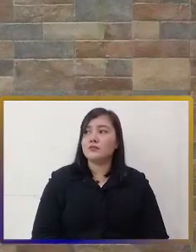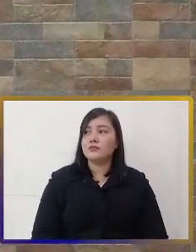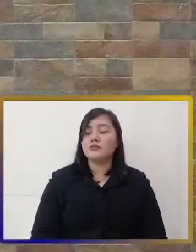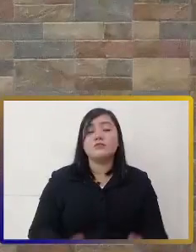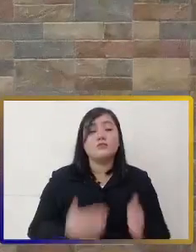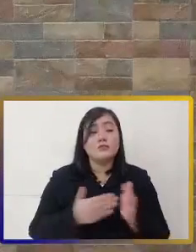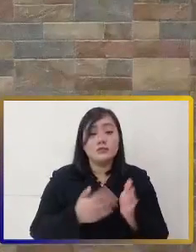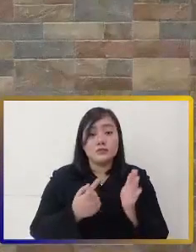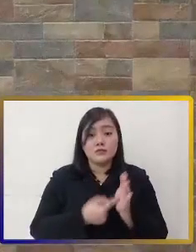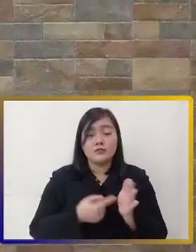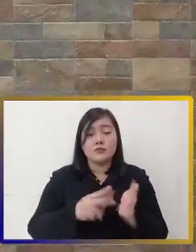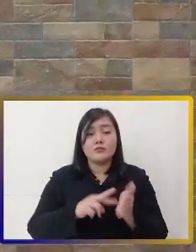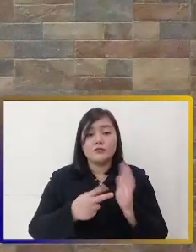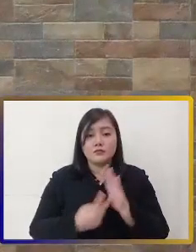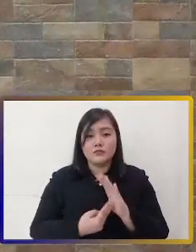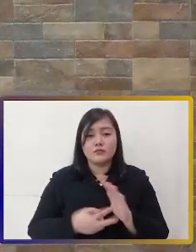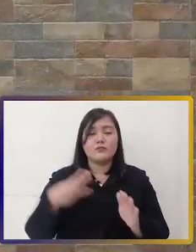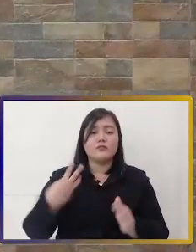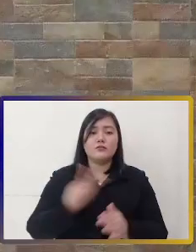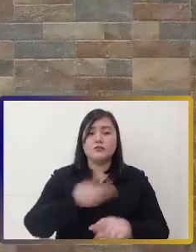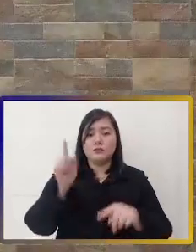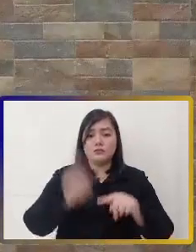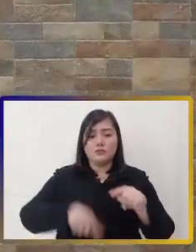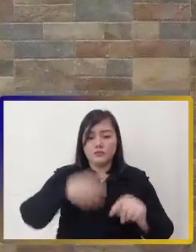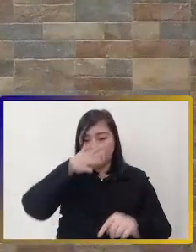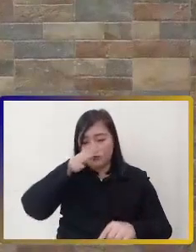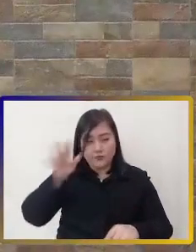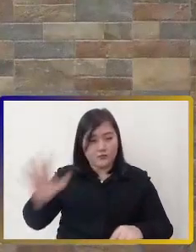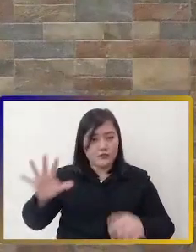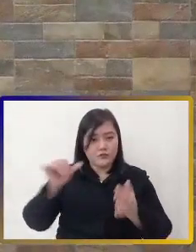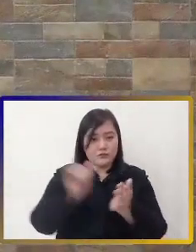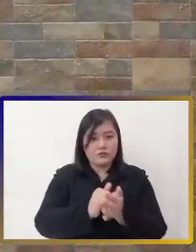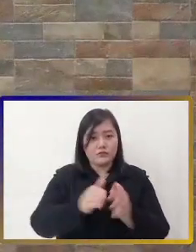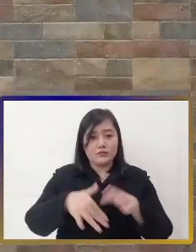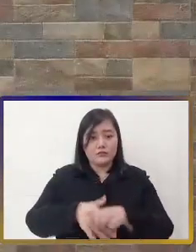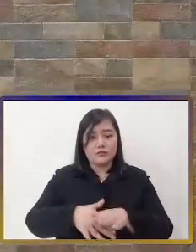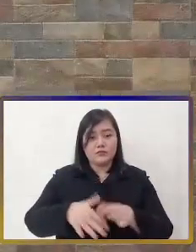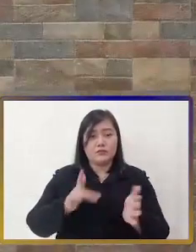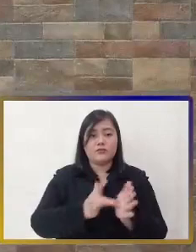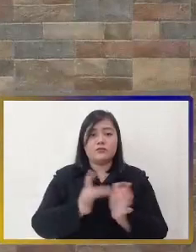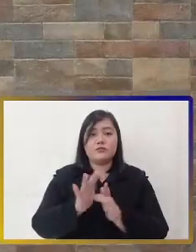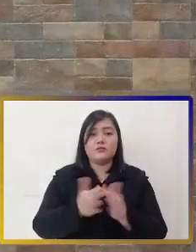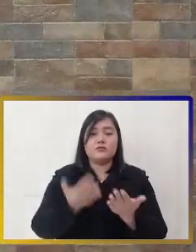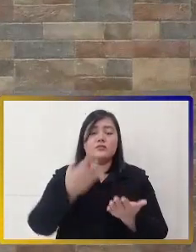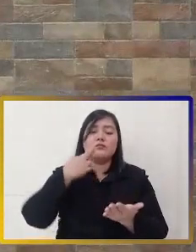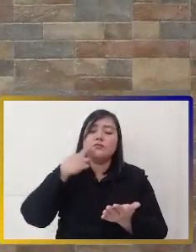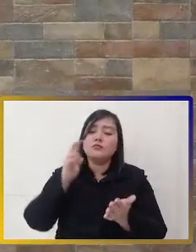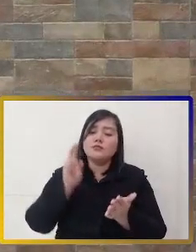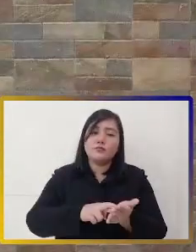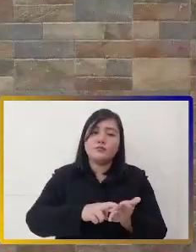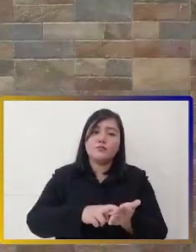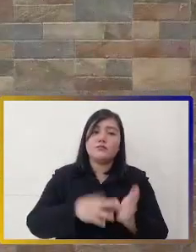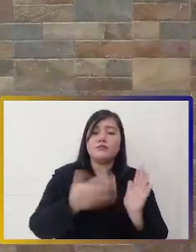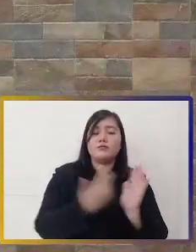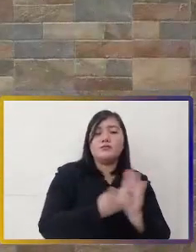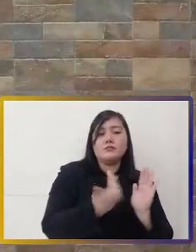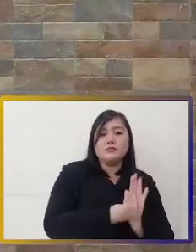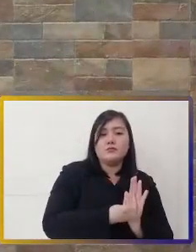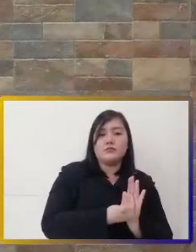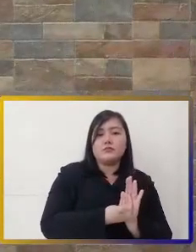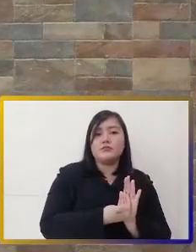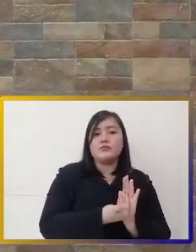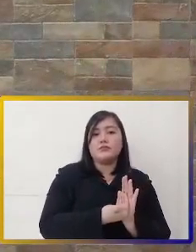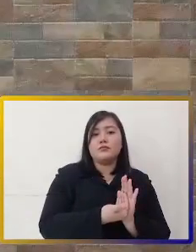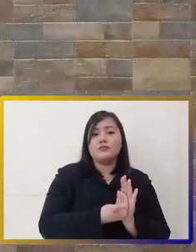sabihin? Hindi natin pwedeng ma-deny na talagang nasa record ng Biblia ang magsasabi at na magpapakita ng pattern kung sino